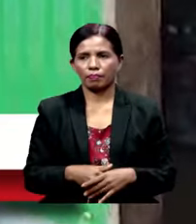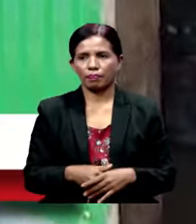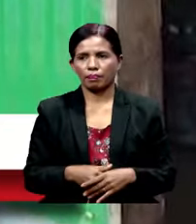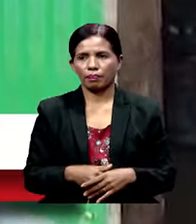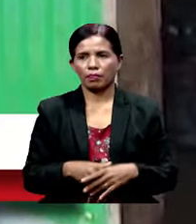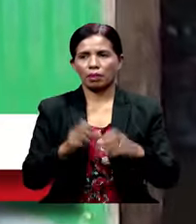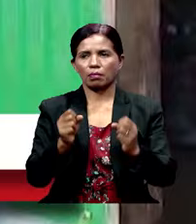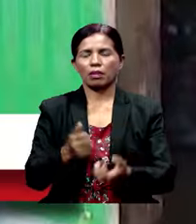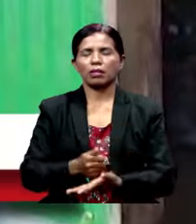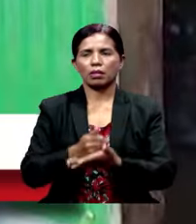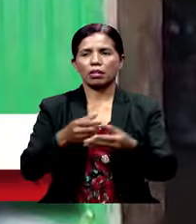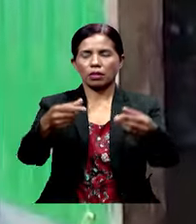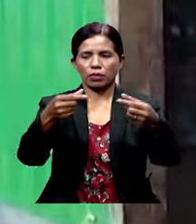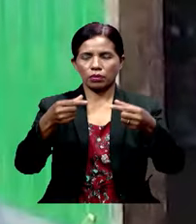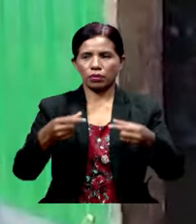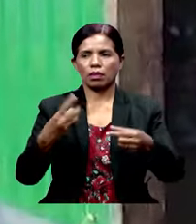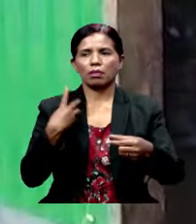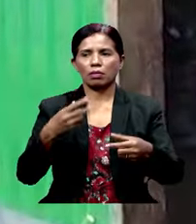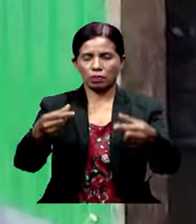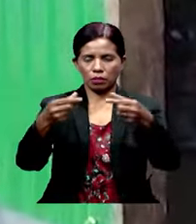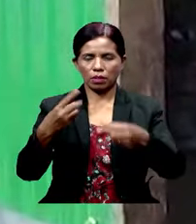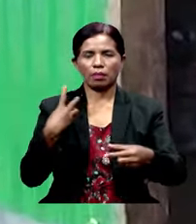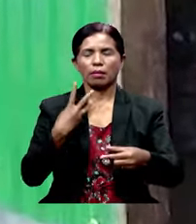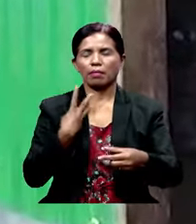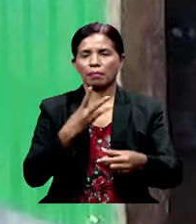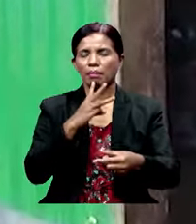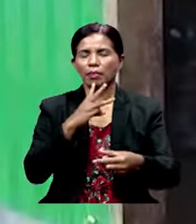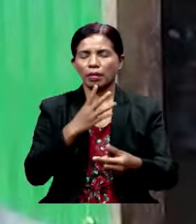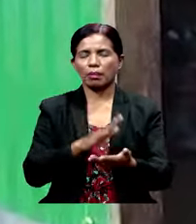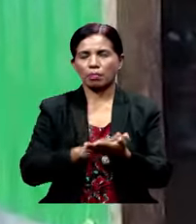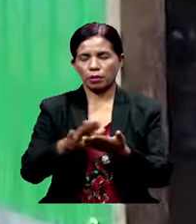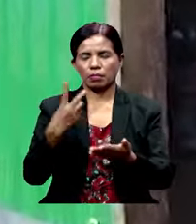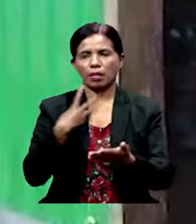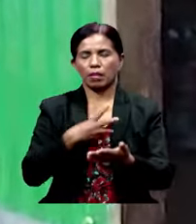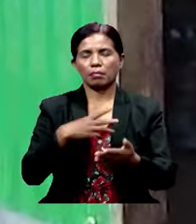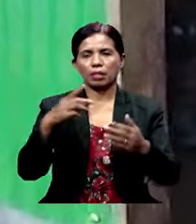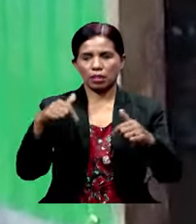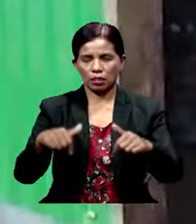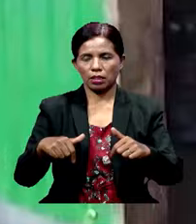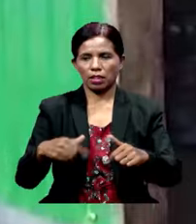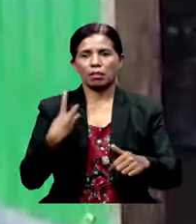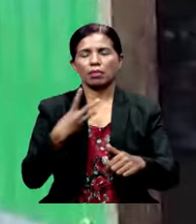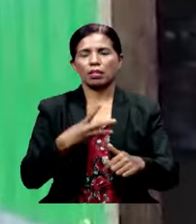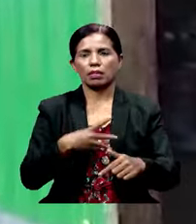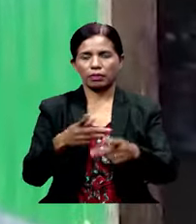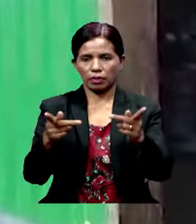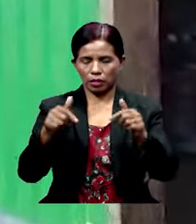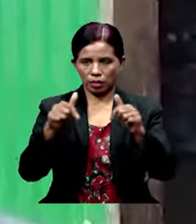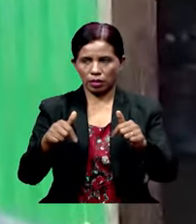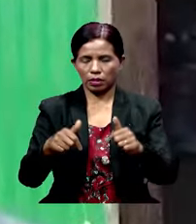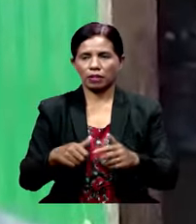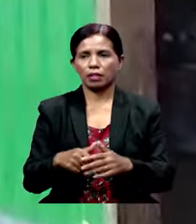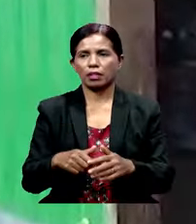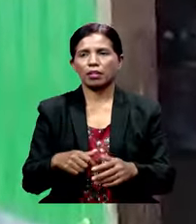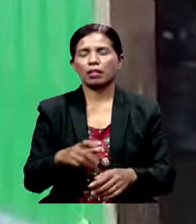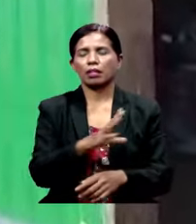bele azura fo aminia be fornese be mos ba ami komunitari lili ya kelka vila tamba kelka vila ne